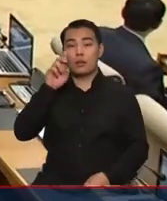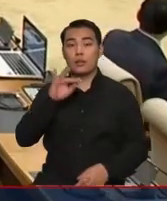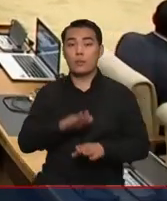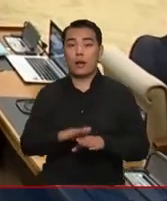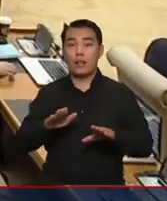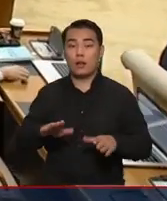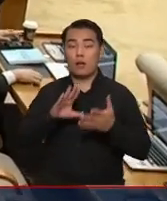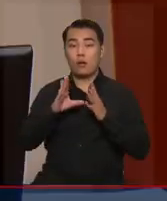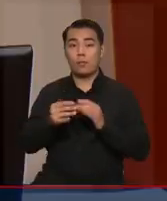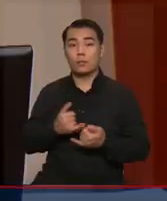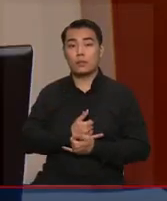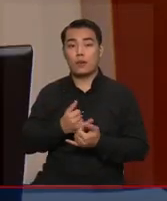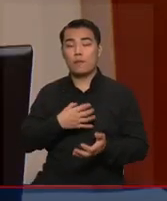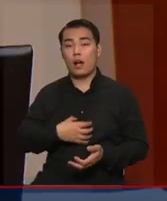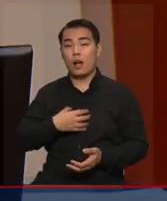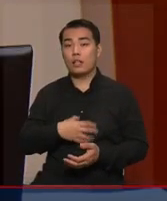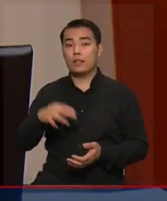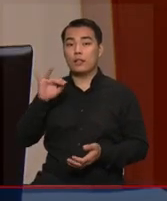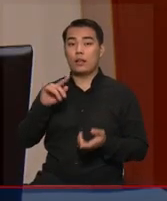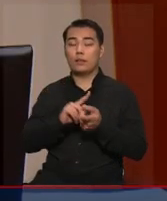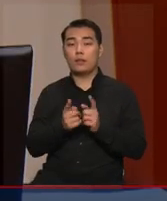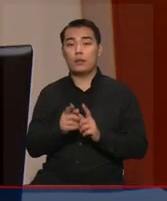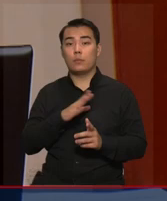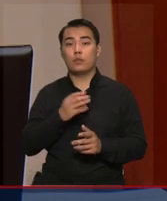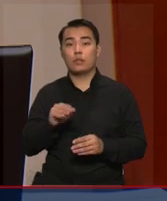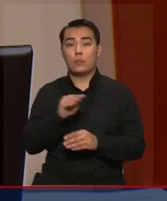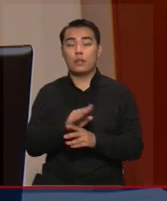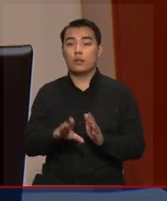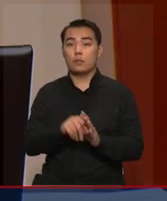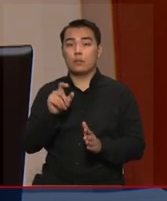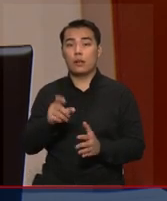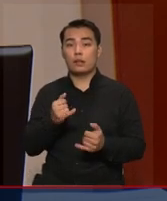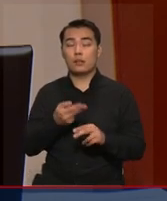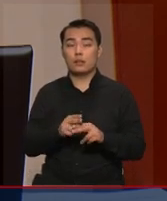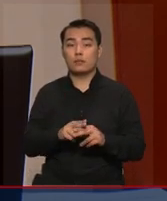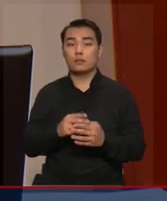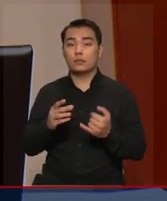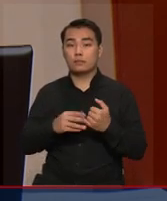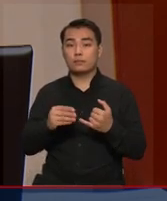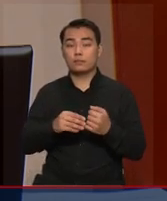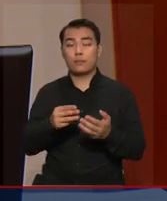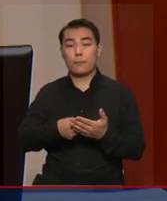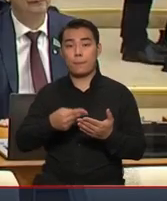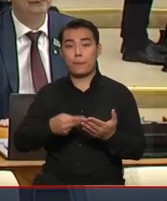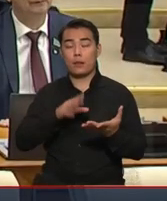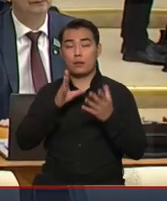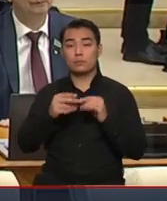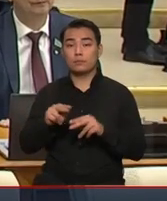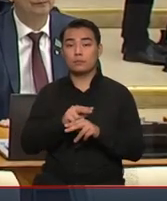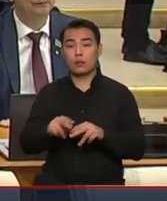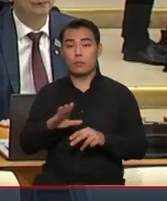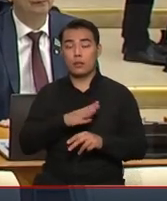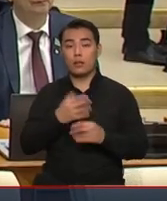жобасы ел өміріндегі ең маңызды оқиғаға айналды. Сондай-ақ депутаттары жер қойнауы туралы заңнамаға түзетулер енгізді.